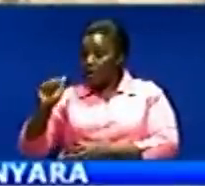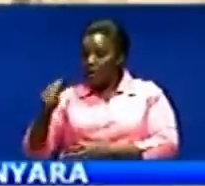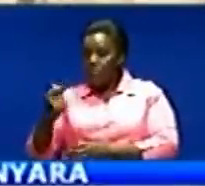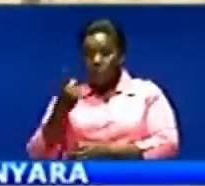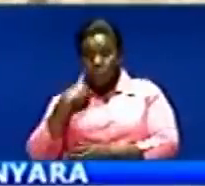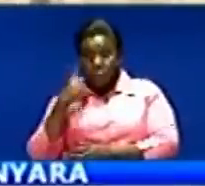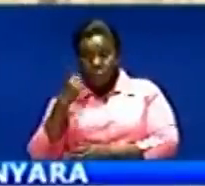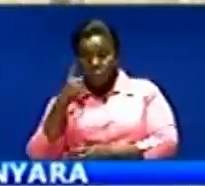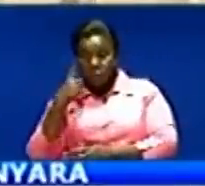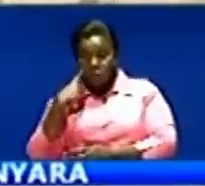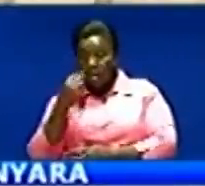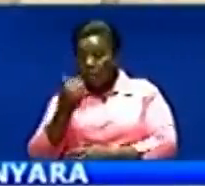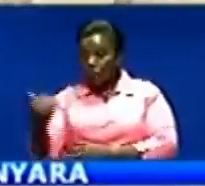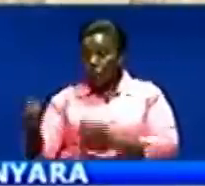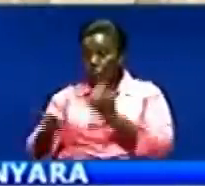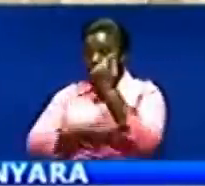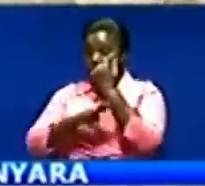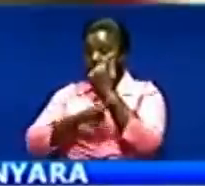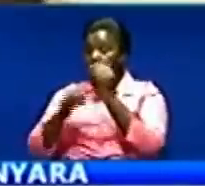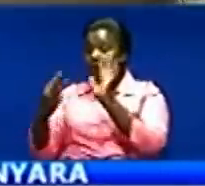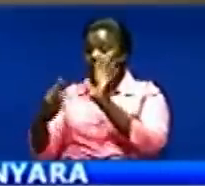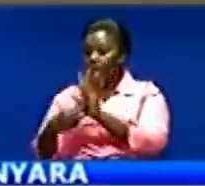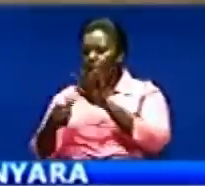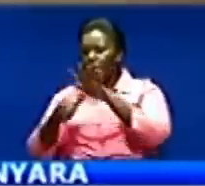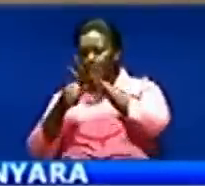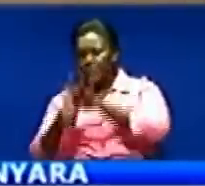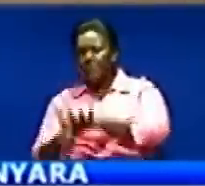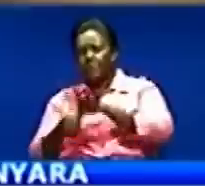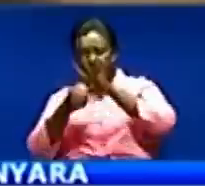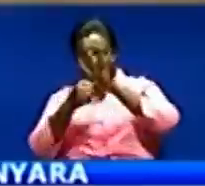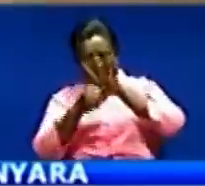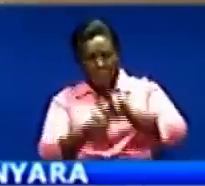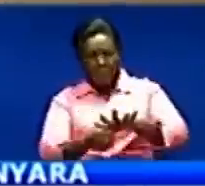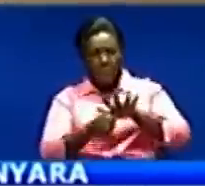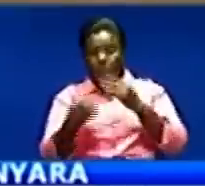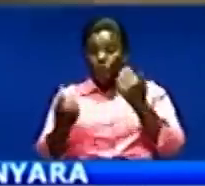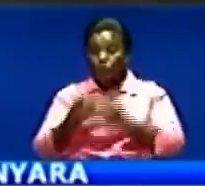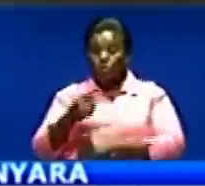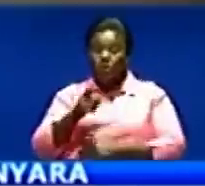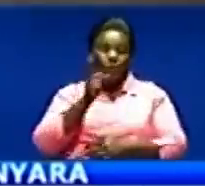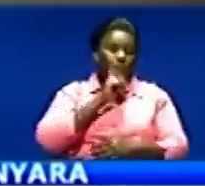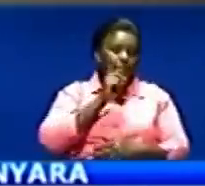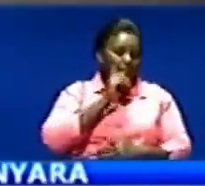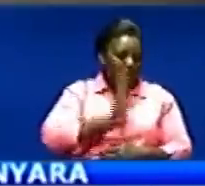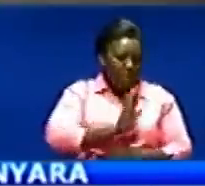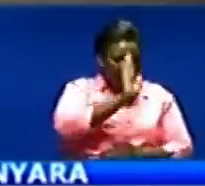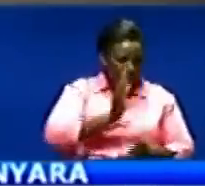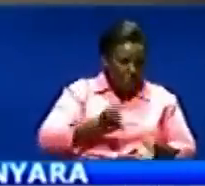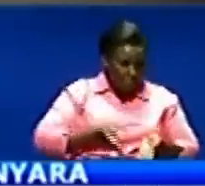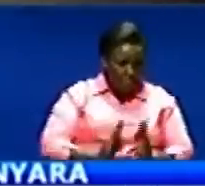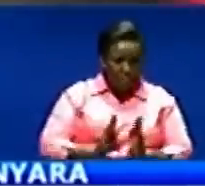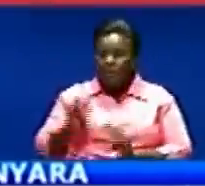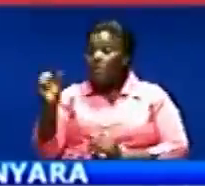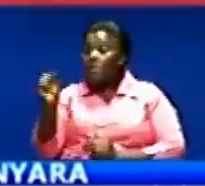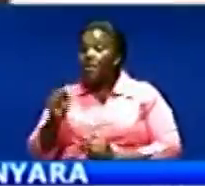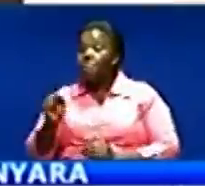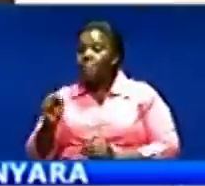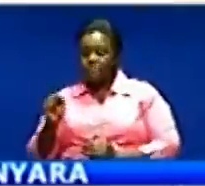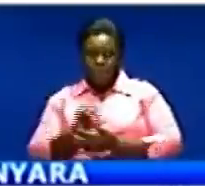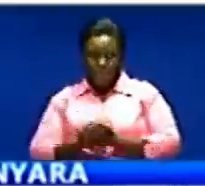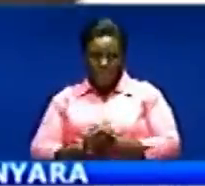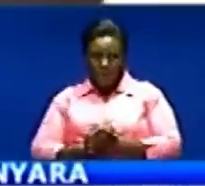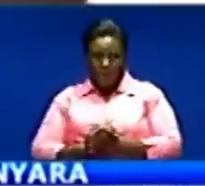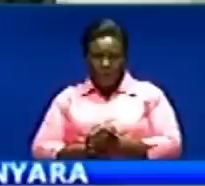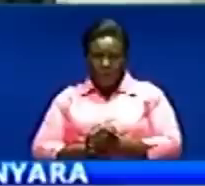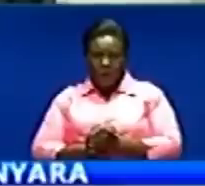mtoto wa miaka 8 kupokea vitendo vya ukatili wa kutisha kutoka kwa mama mzazi na bibi yake na kuacha makovu makubwa